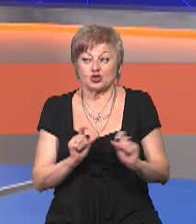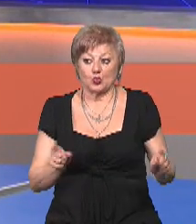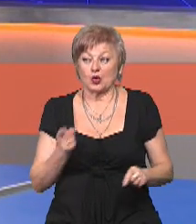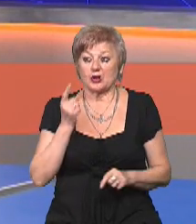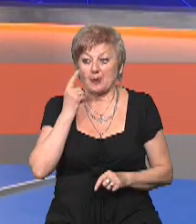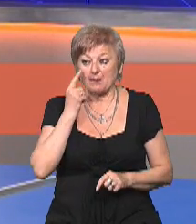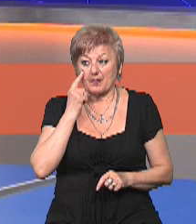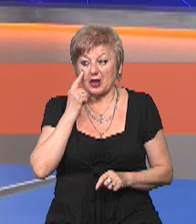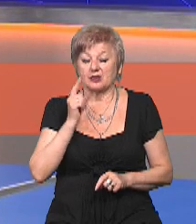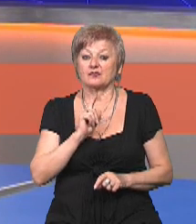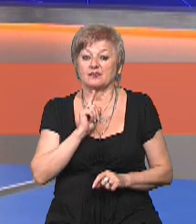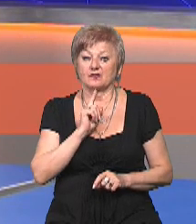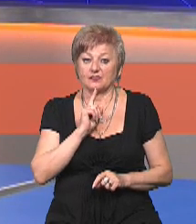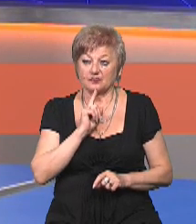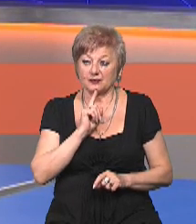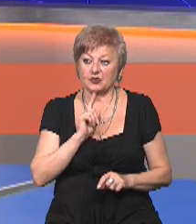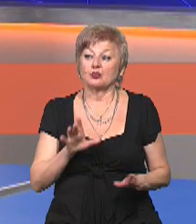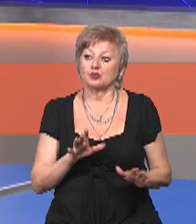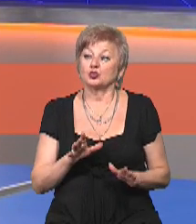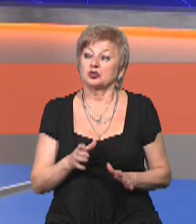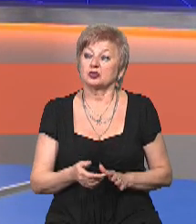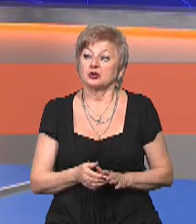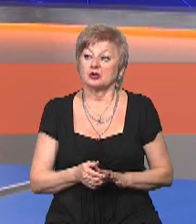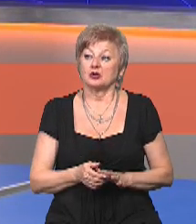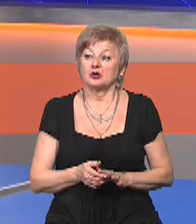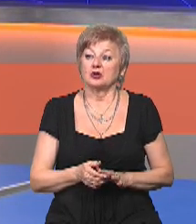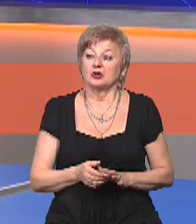вербальне оцінювання, формувальне у